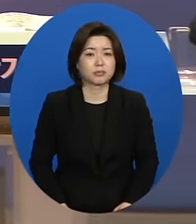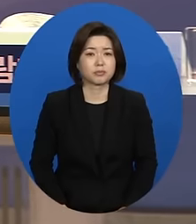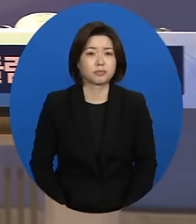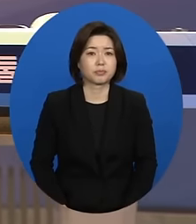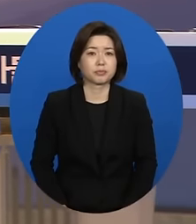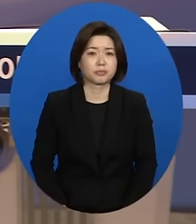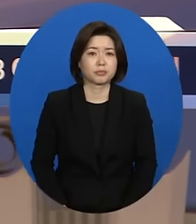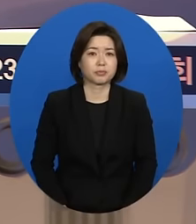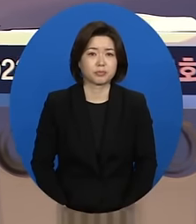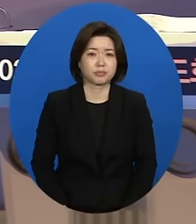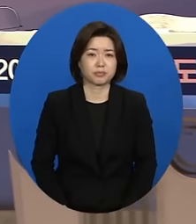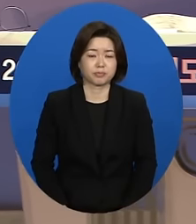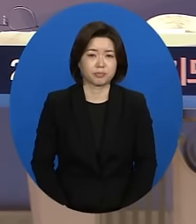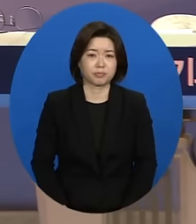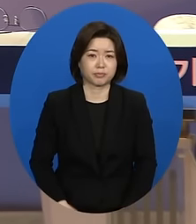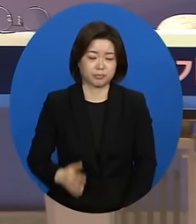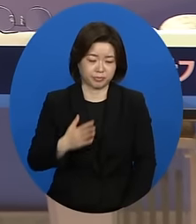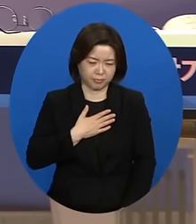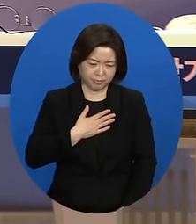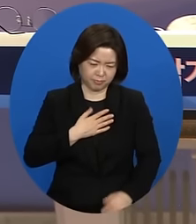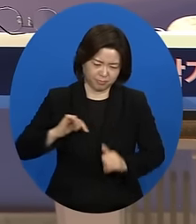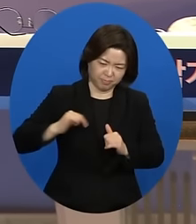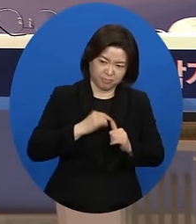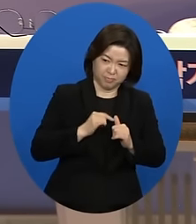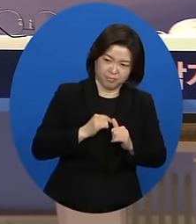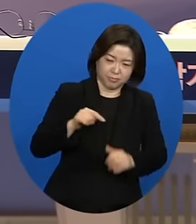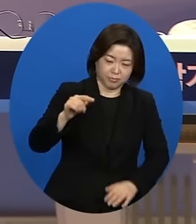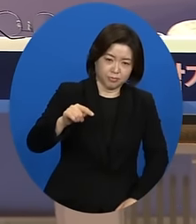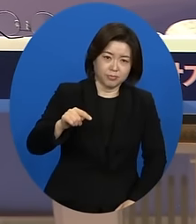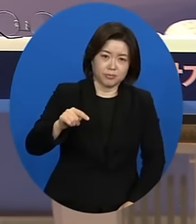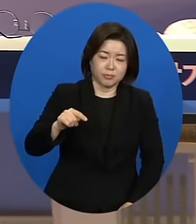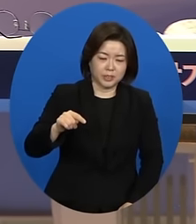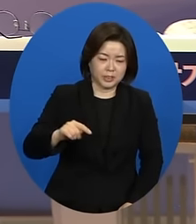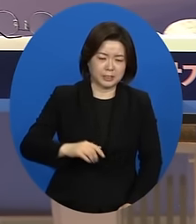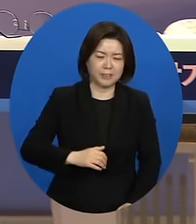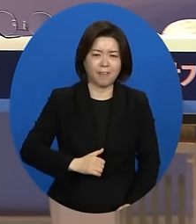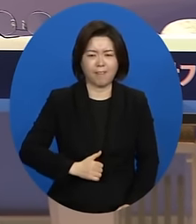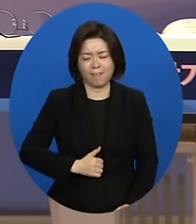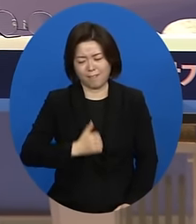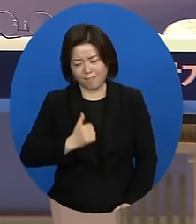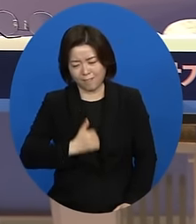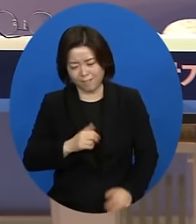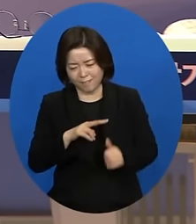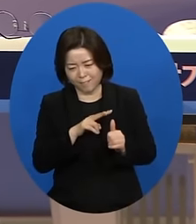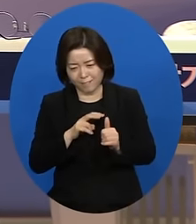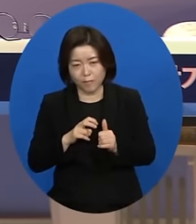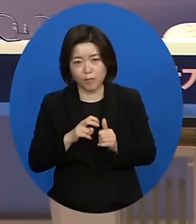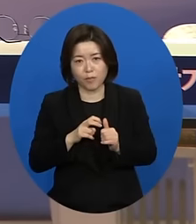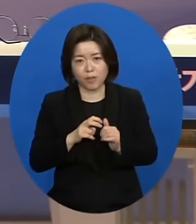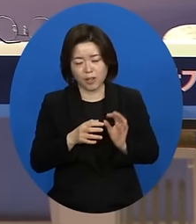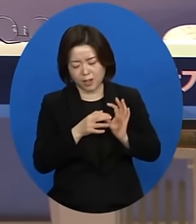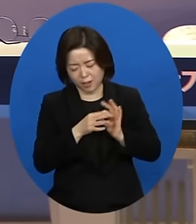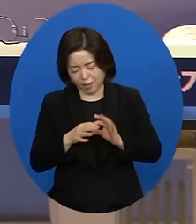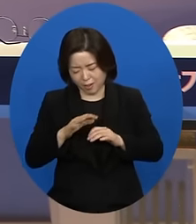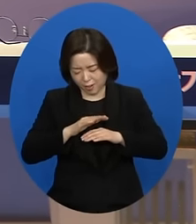나를 고문한 놈들에 대한 증오, 이거를 버릴 수가 없더라고요.